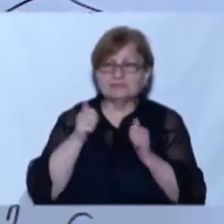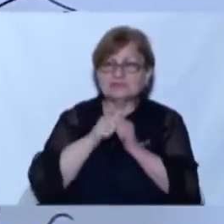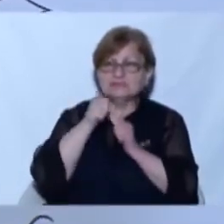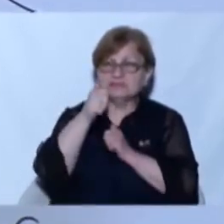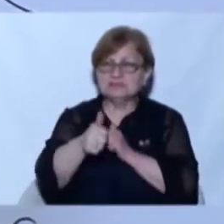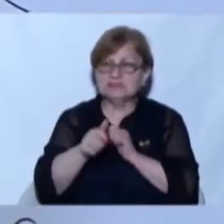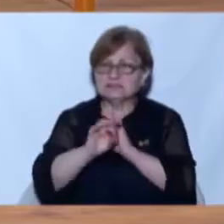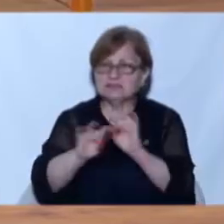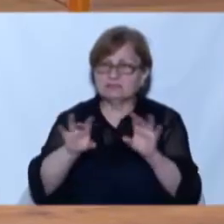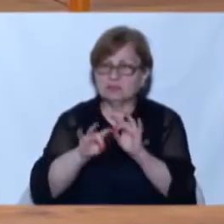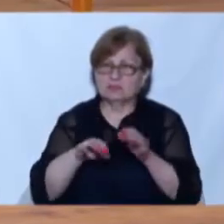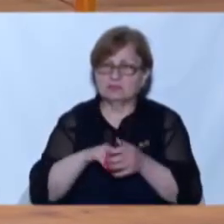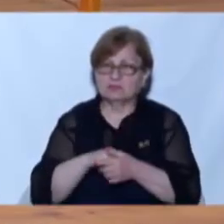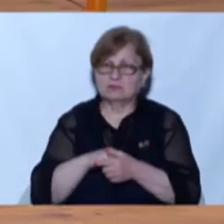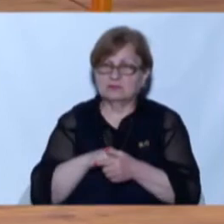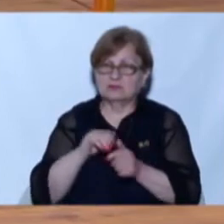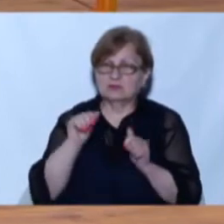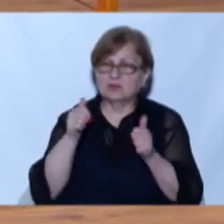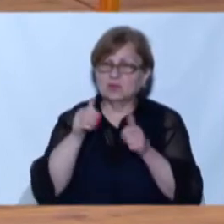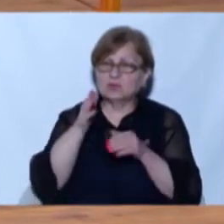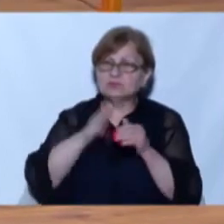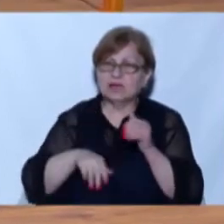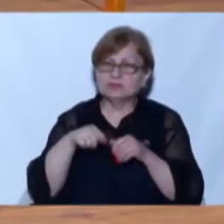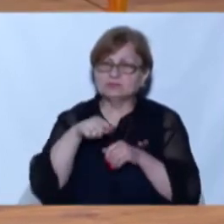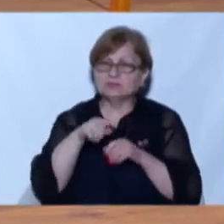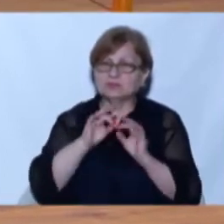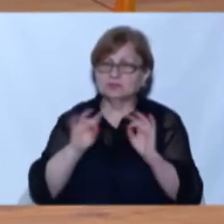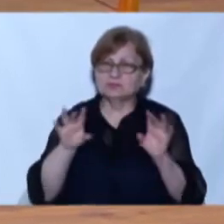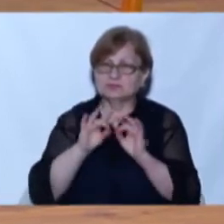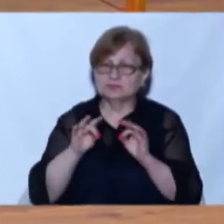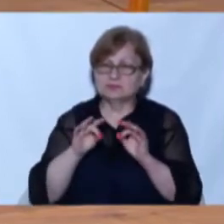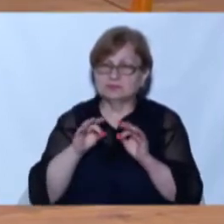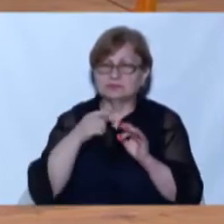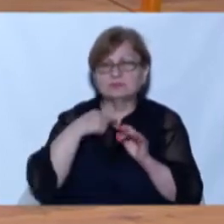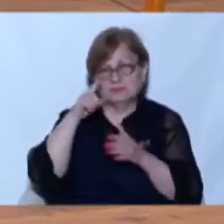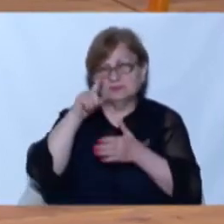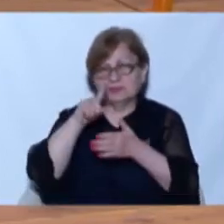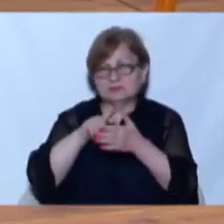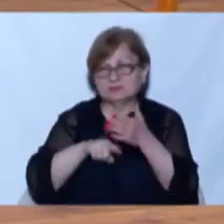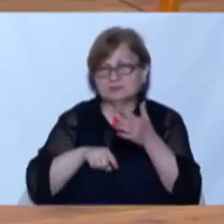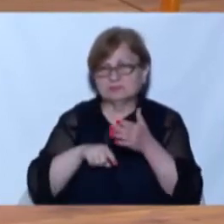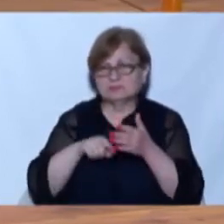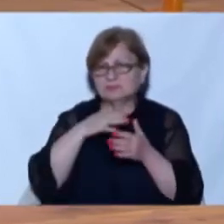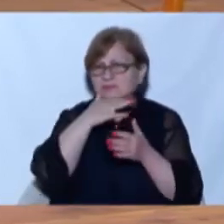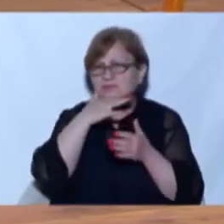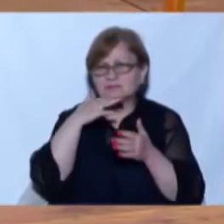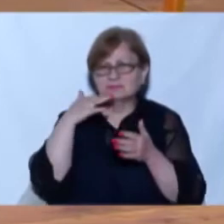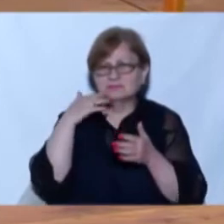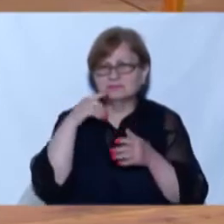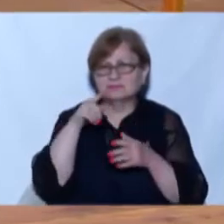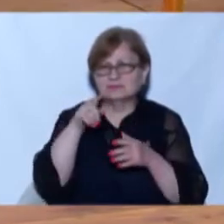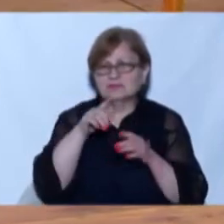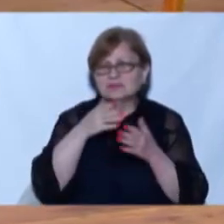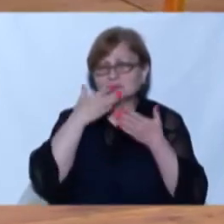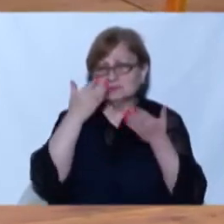წინასწარ გითხრათ, როგორ ასრულებს ავტორი ამ თხრობას, იმიტომ რომ დარწმუნებული ვარ, ბევრ რამეს